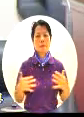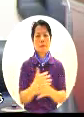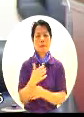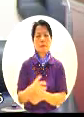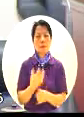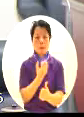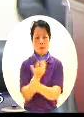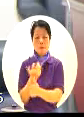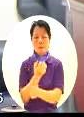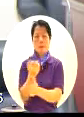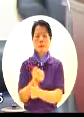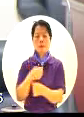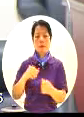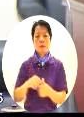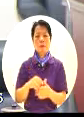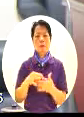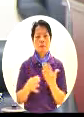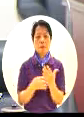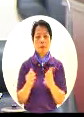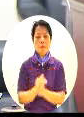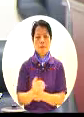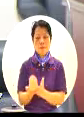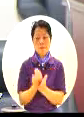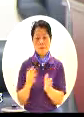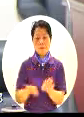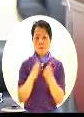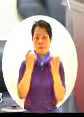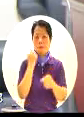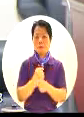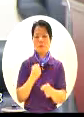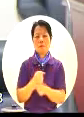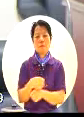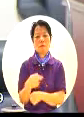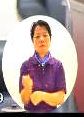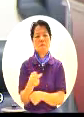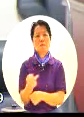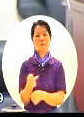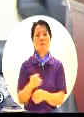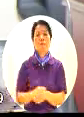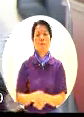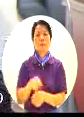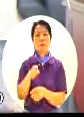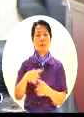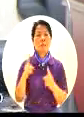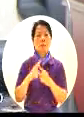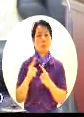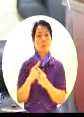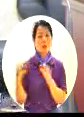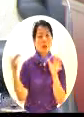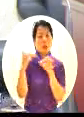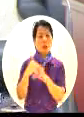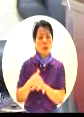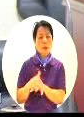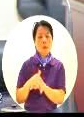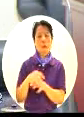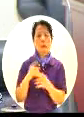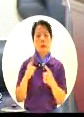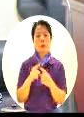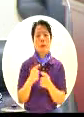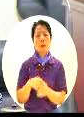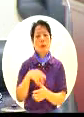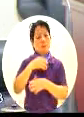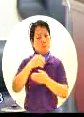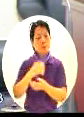管制规划哈，初期的时候真的不是做得很好，因为黑人潮超乎想象哈，超乎想象